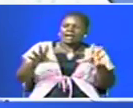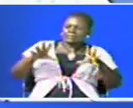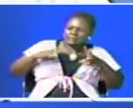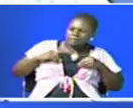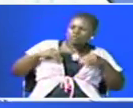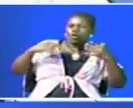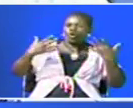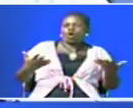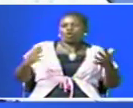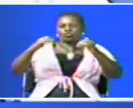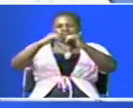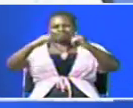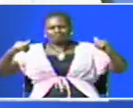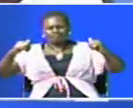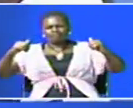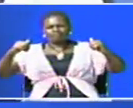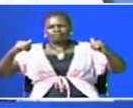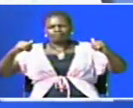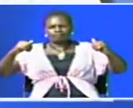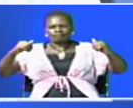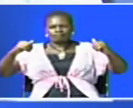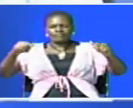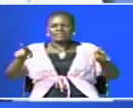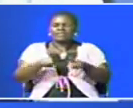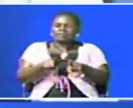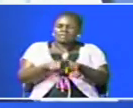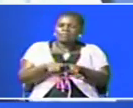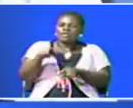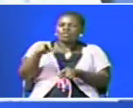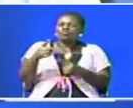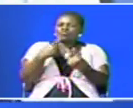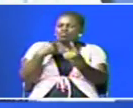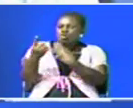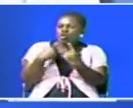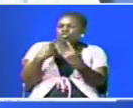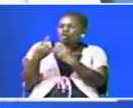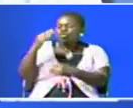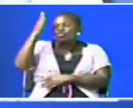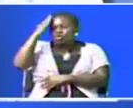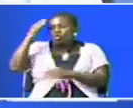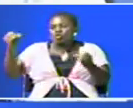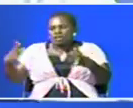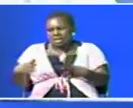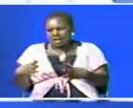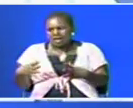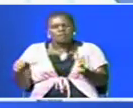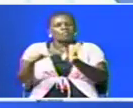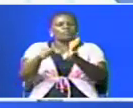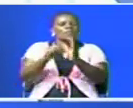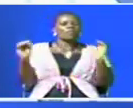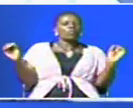au mutaachana. Sasa vitu kama vile ikiwa mnaviongelea na mwavijua, hakuna